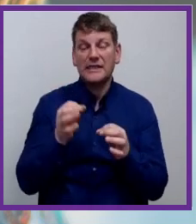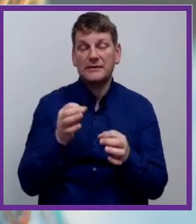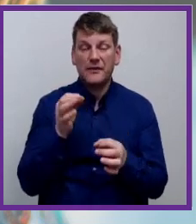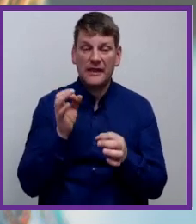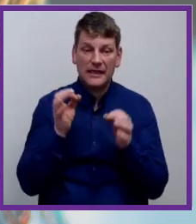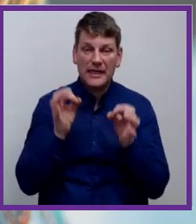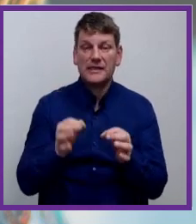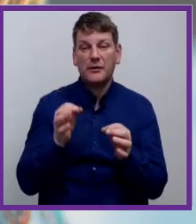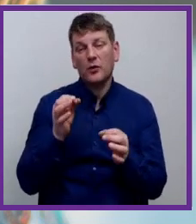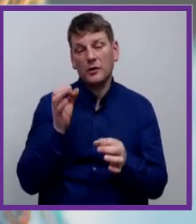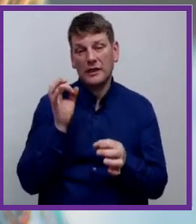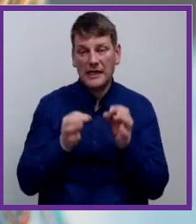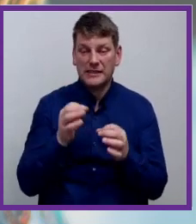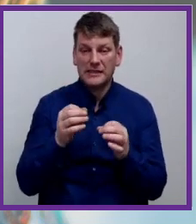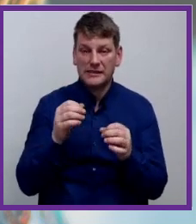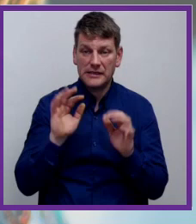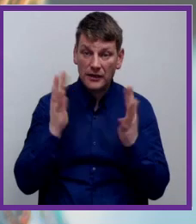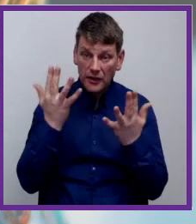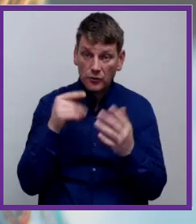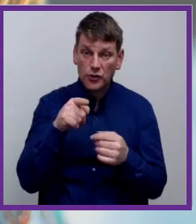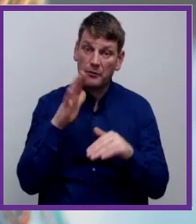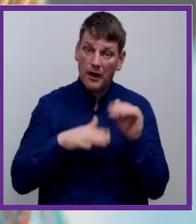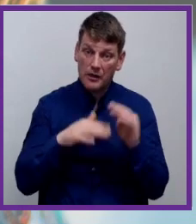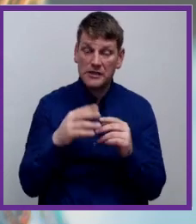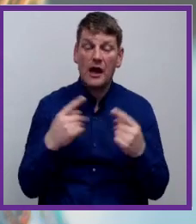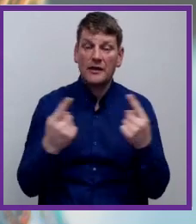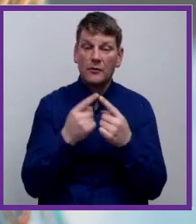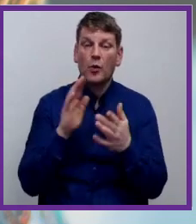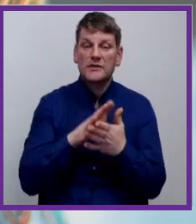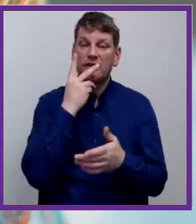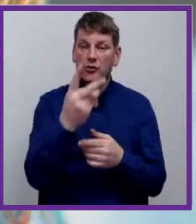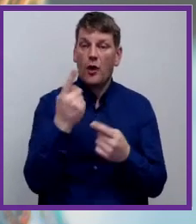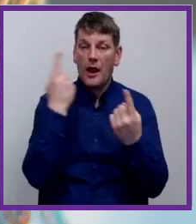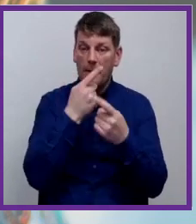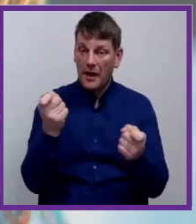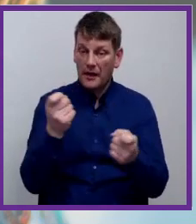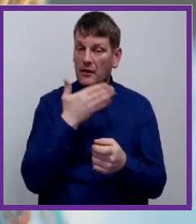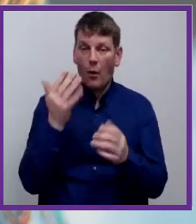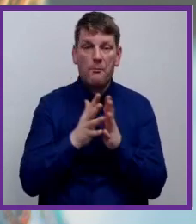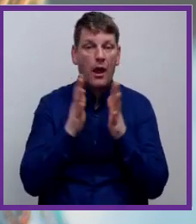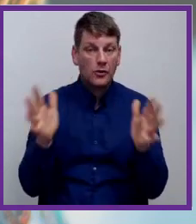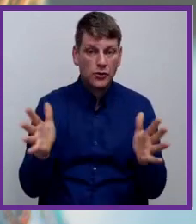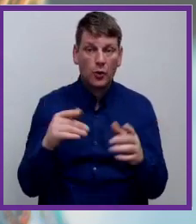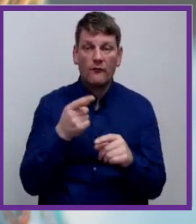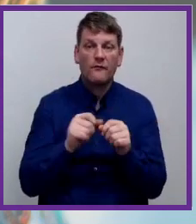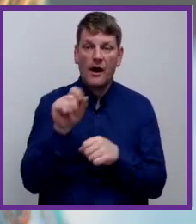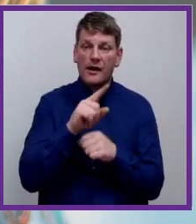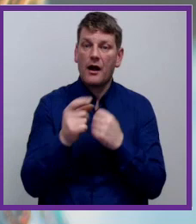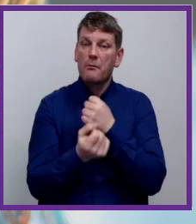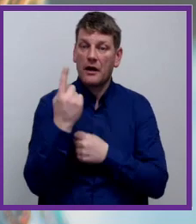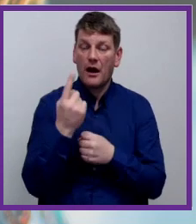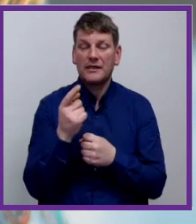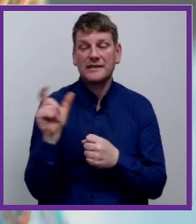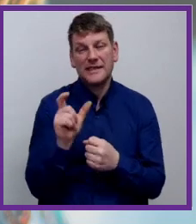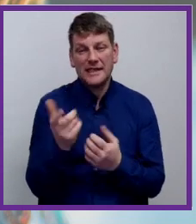apskatīju. Un kā jau es minēju, šī praksa attiecībā uz vizuālajiem mēdījiem nav ļoti plaša, un vairāk parādās